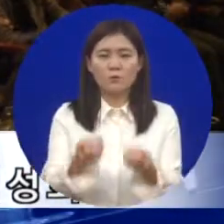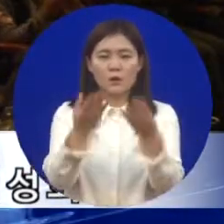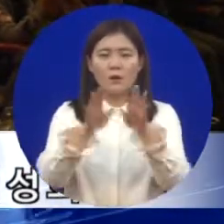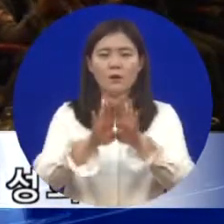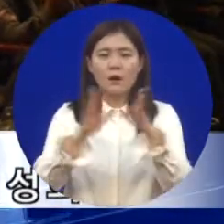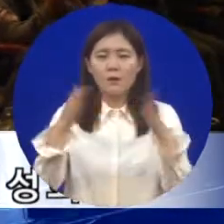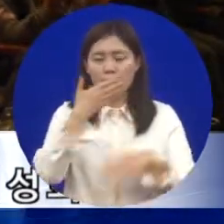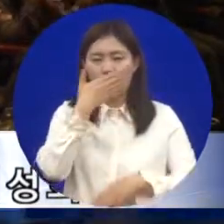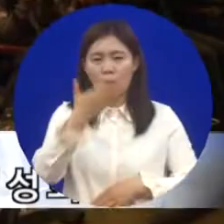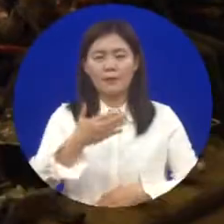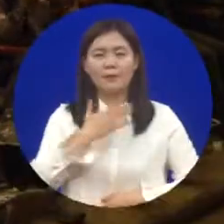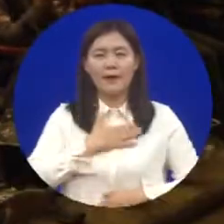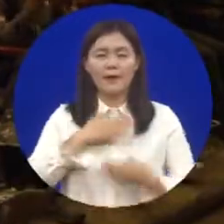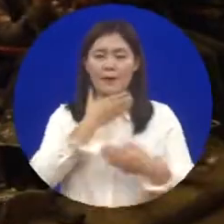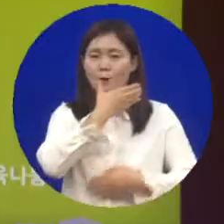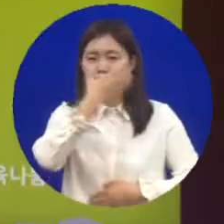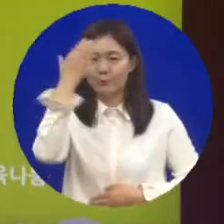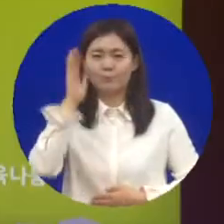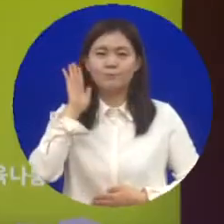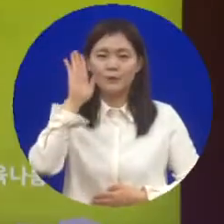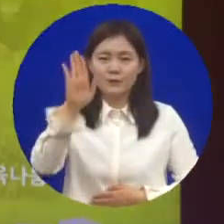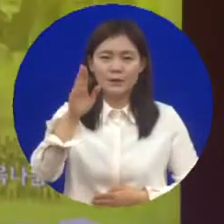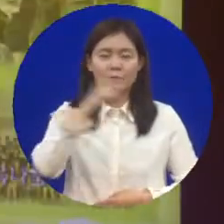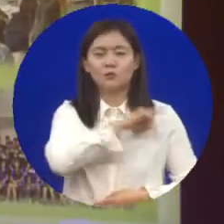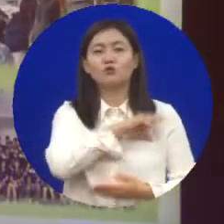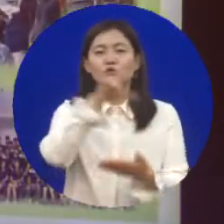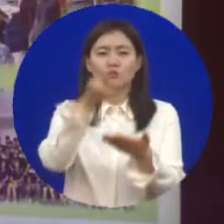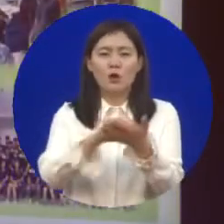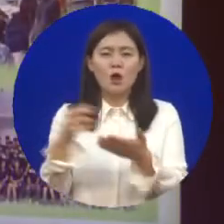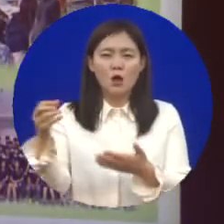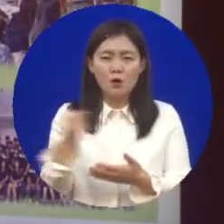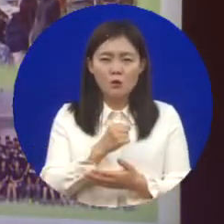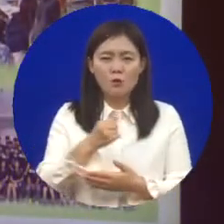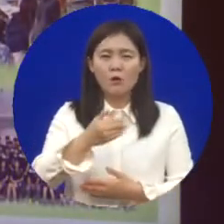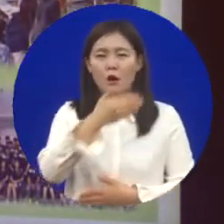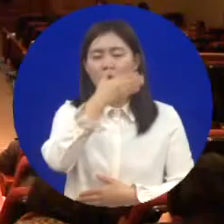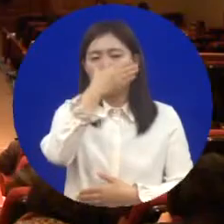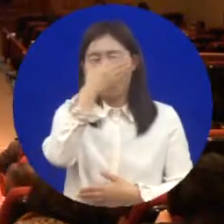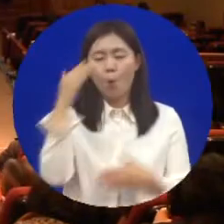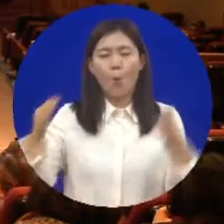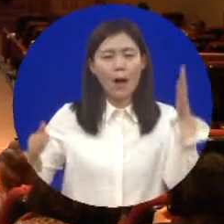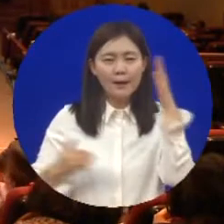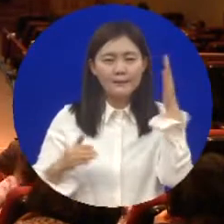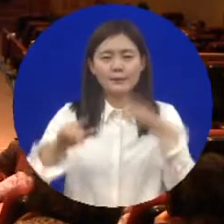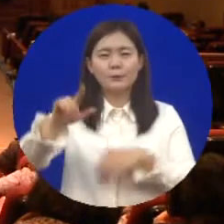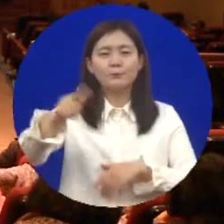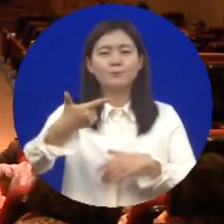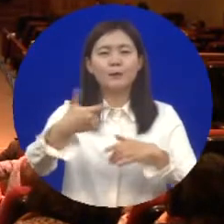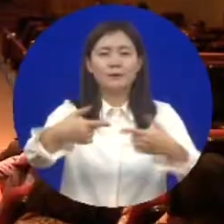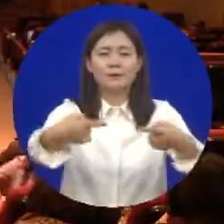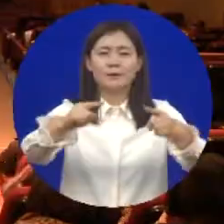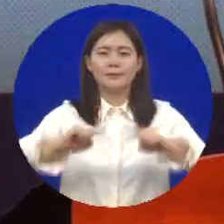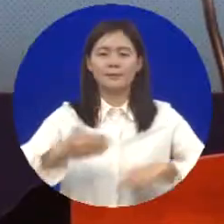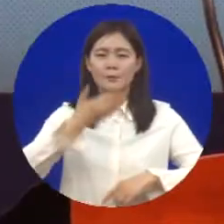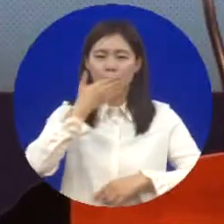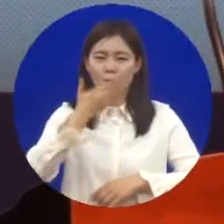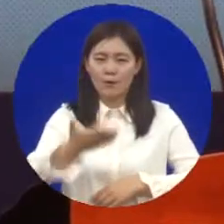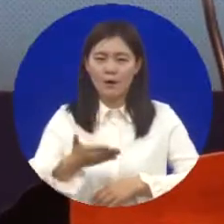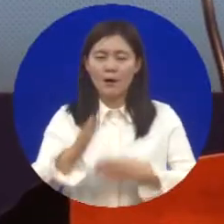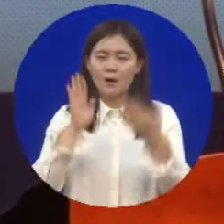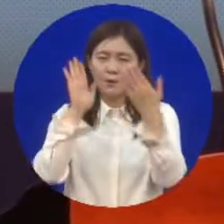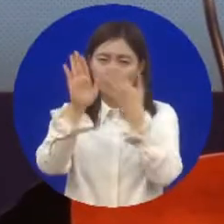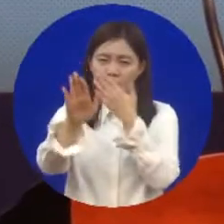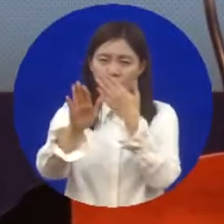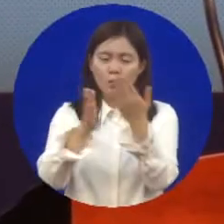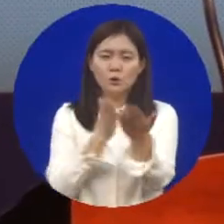호응을 얻었습니다. 나의 꿈, 나의 미래를 주제로 열린 이날 뮤지컬 강연에는 학생과 학부모 600여 명이 참석했습니다.